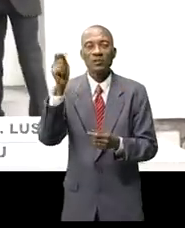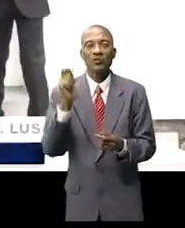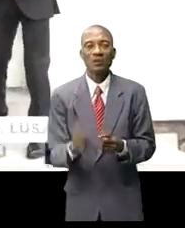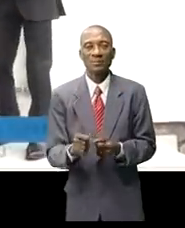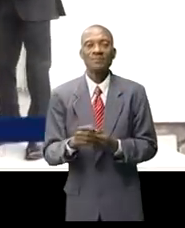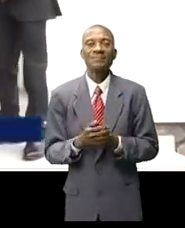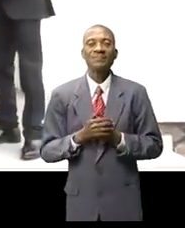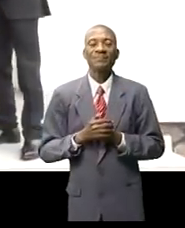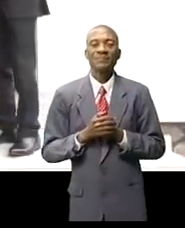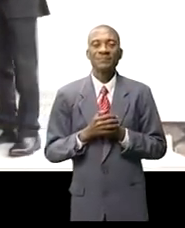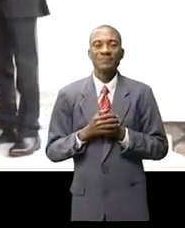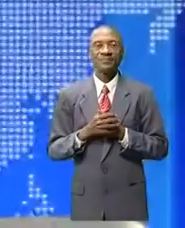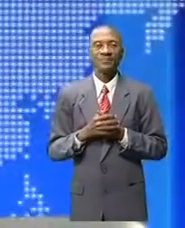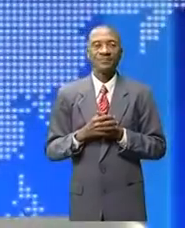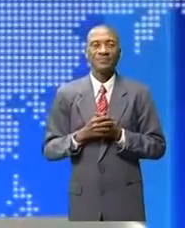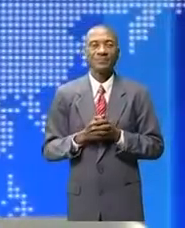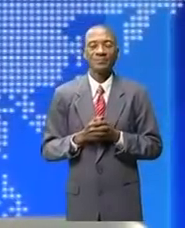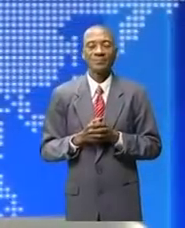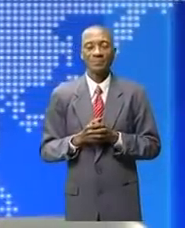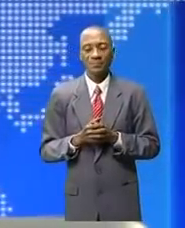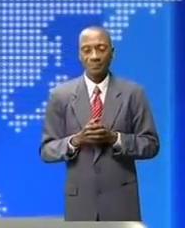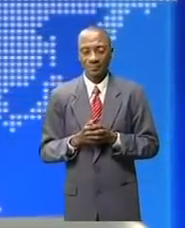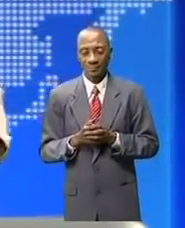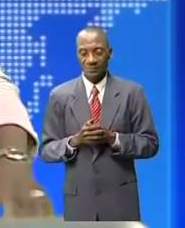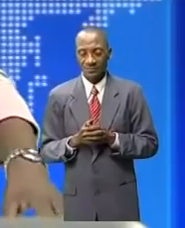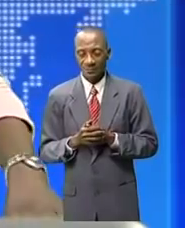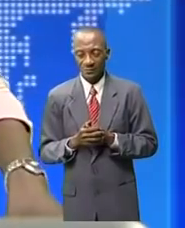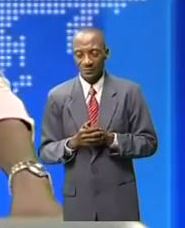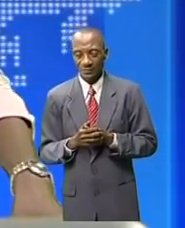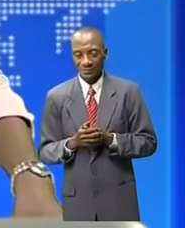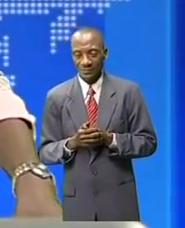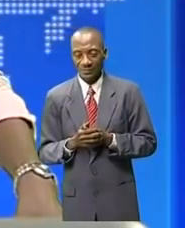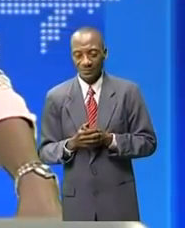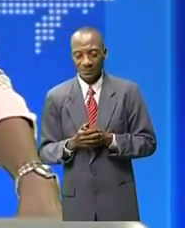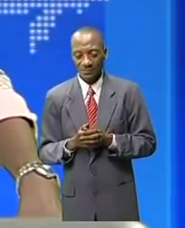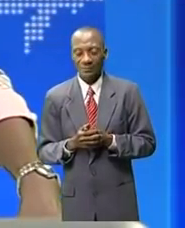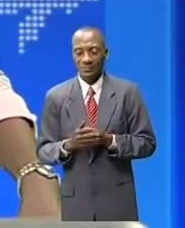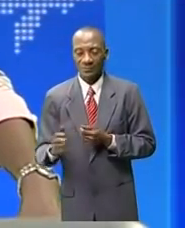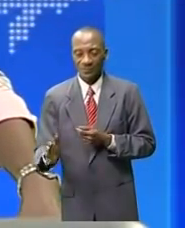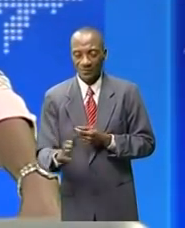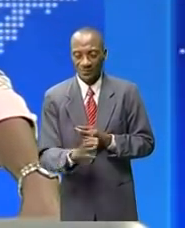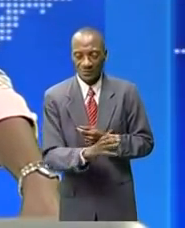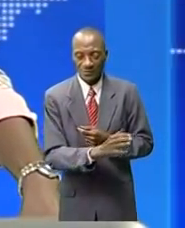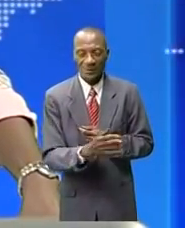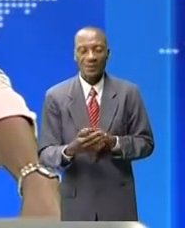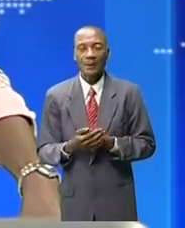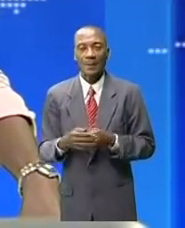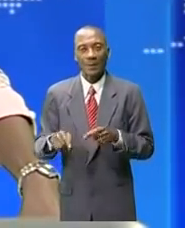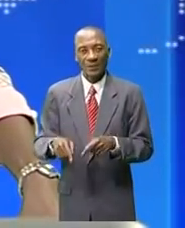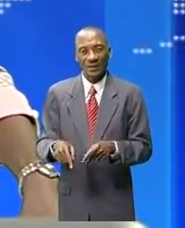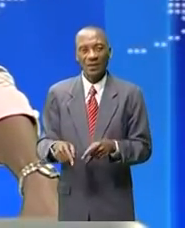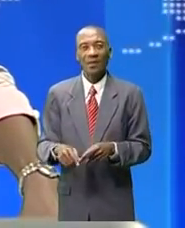ministre Jean-Michel Samalou Kondé Kyenge. Et puis, dans la province du Lualaba, les amis de Samalou Kondé ont